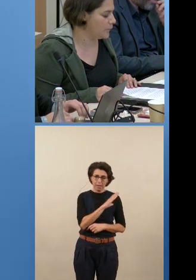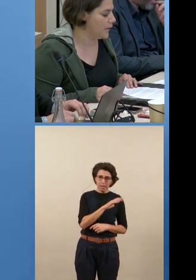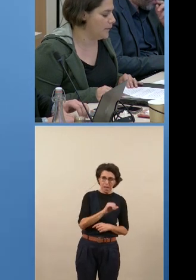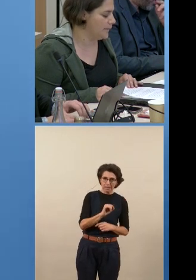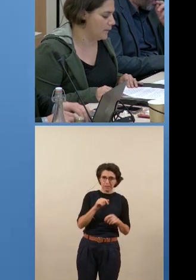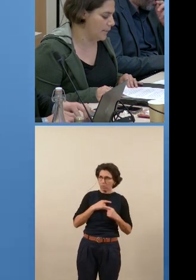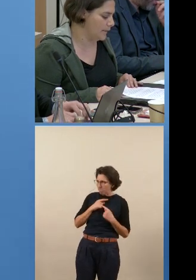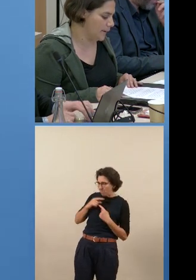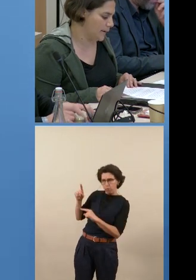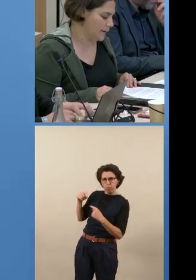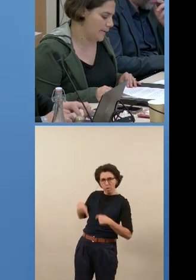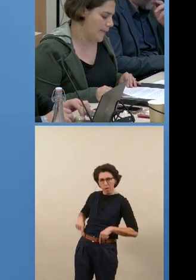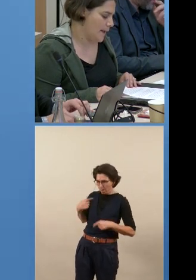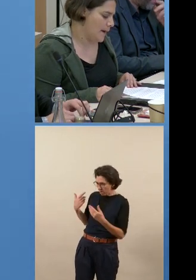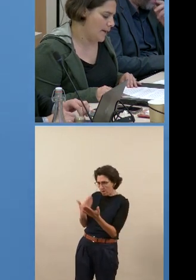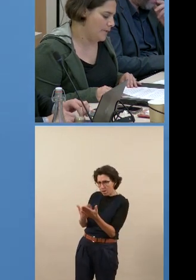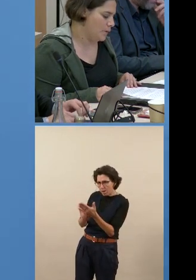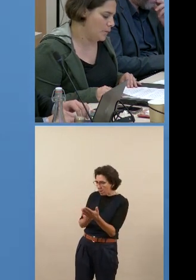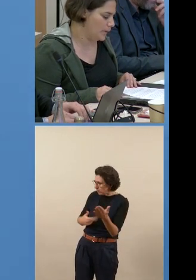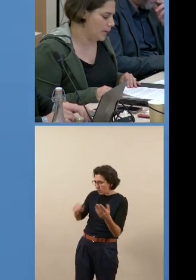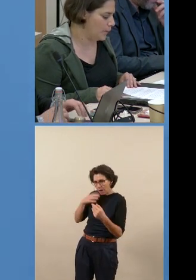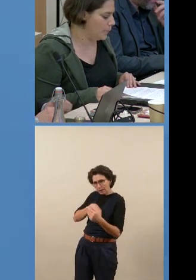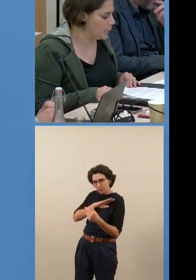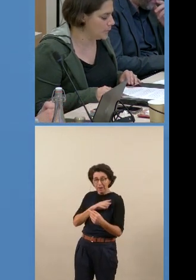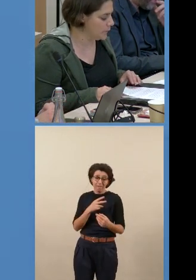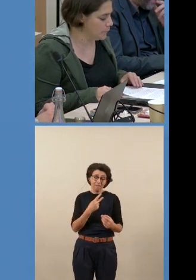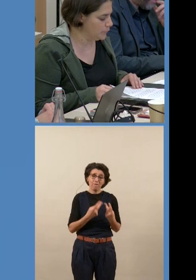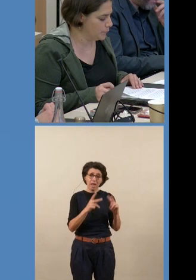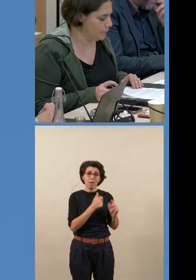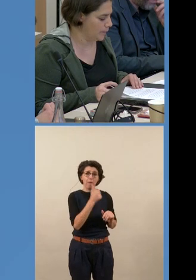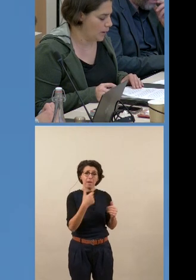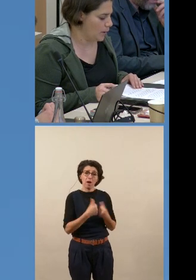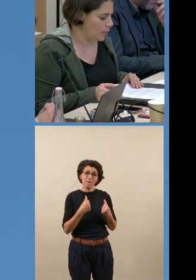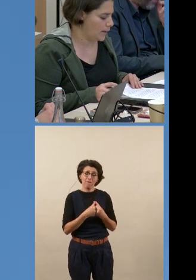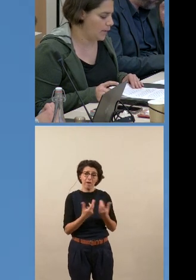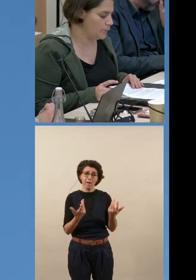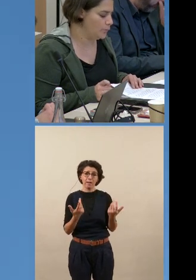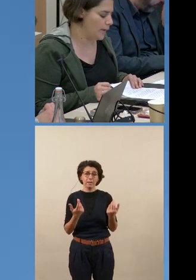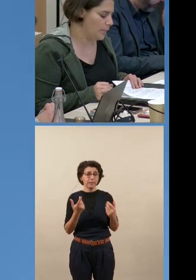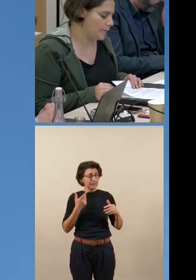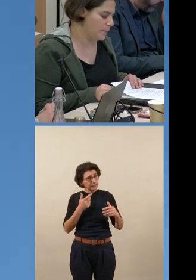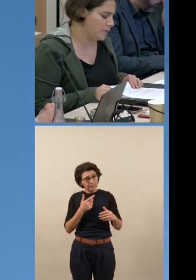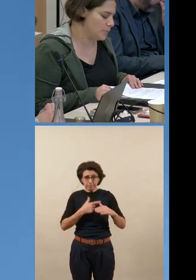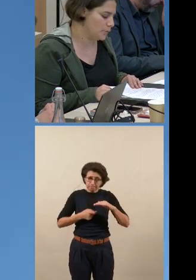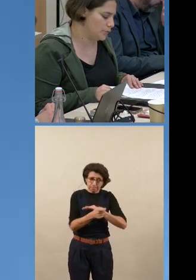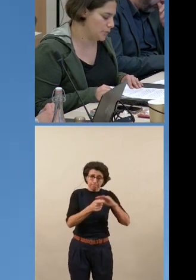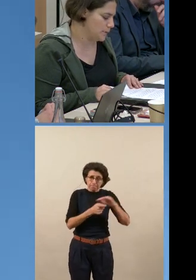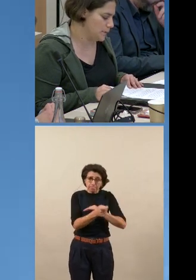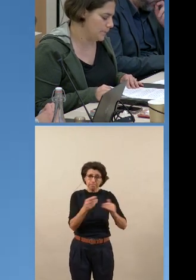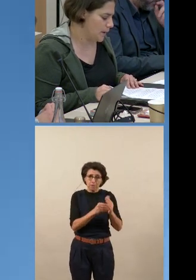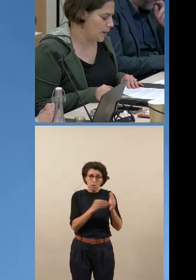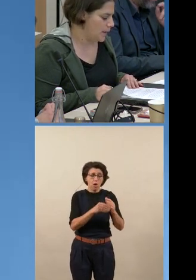ses responsabilités en la matière la ville augmente sa propre contribution en créant de nouvelles places d'hébergement